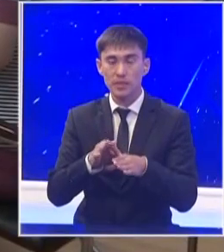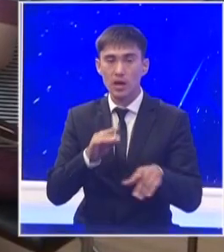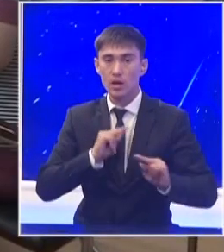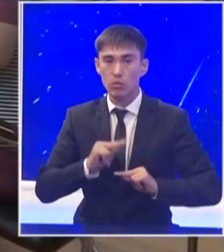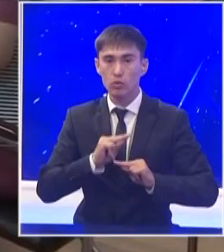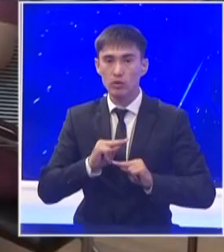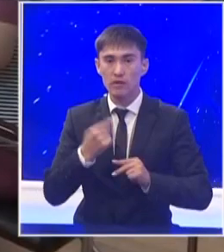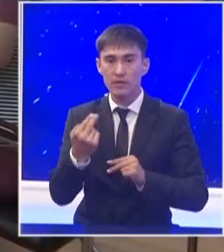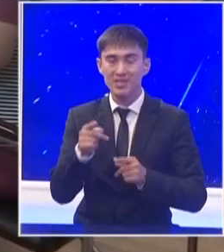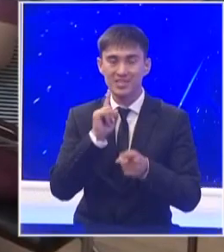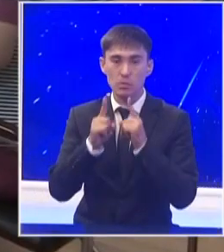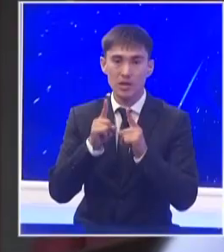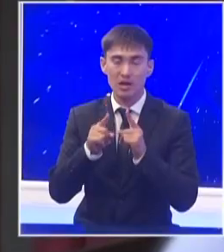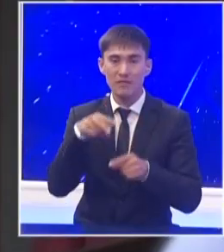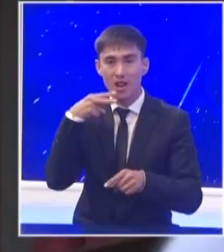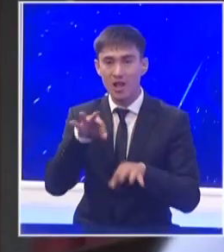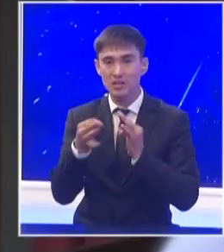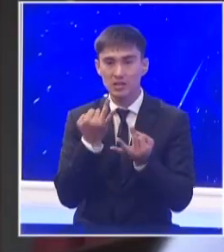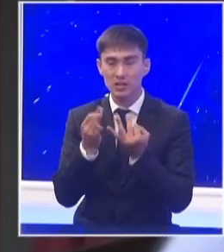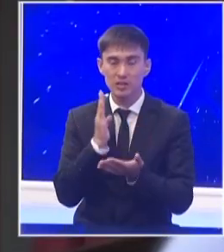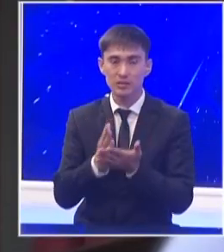превентивная работа в виде семинаров и лекций.